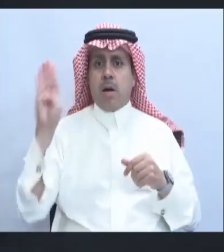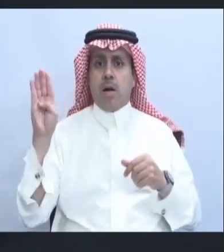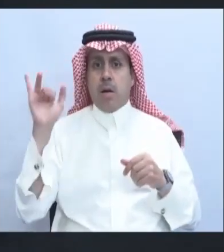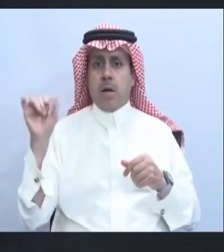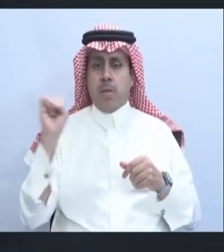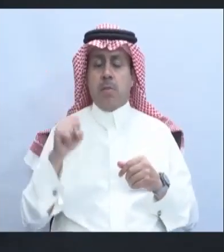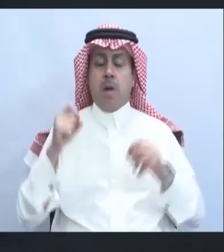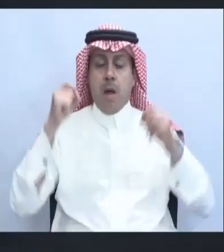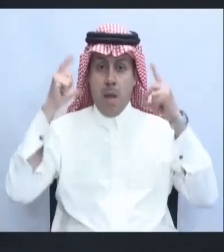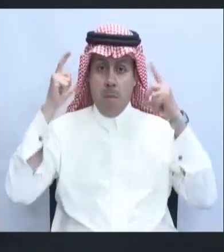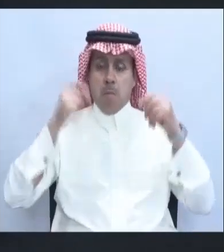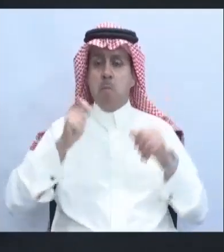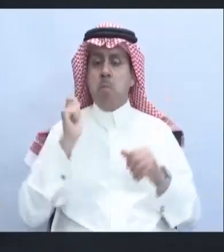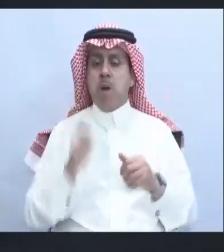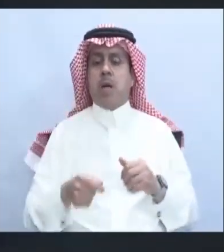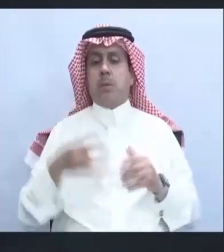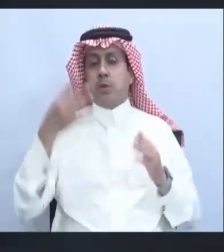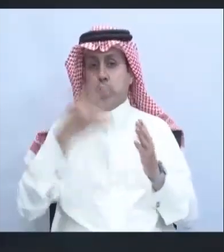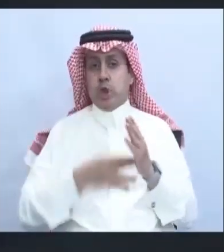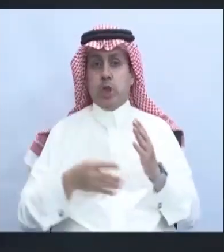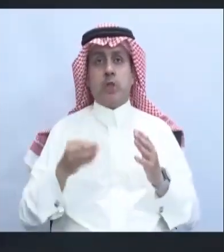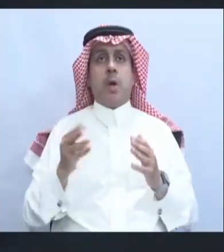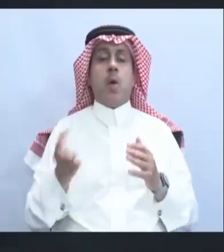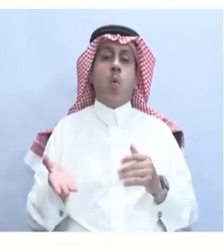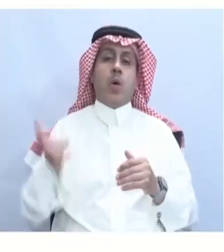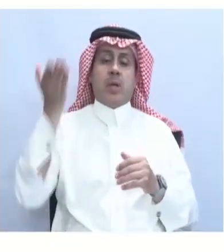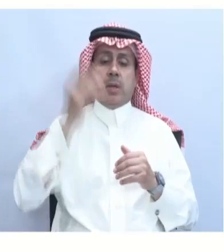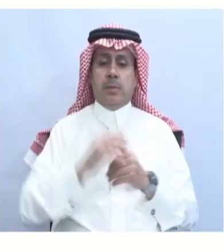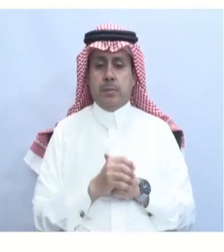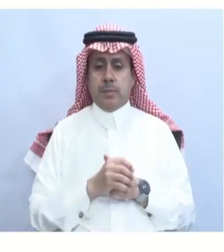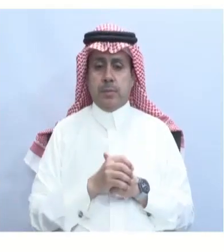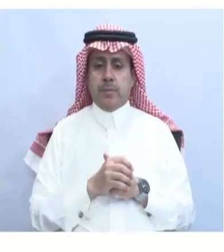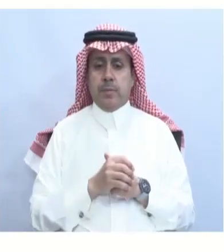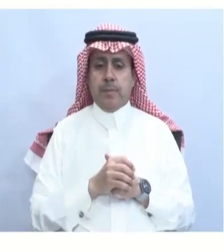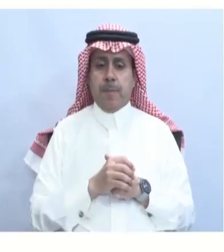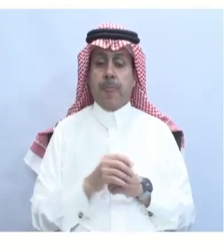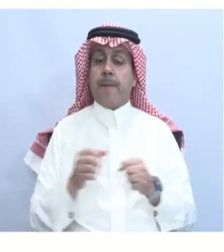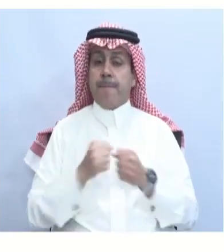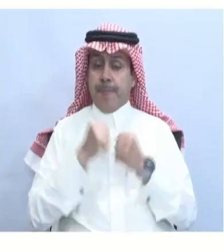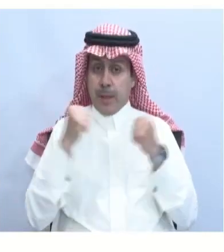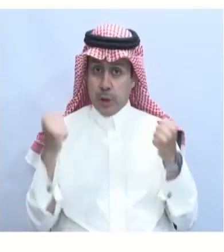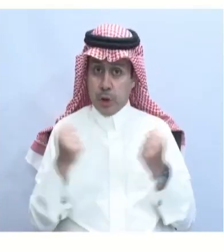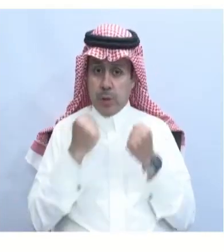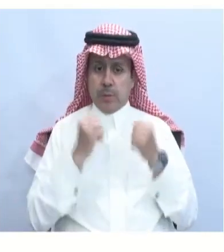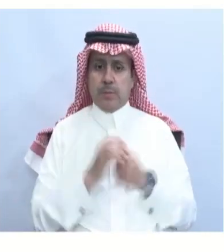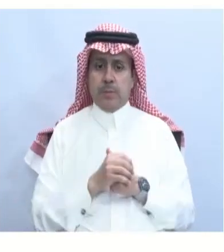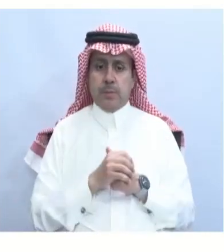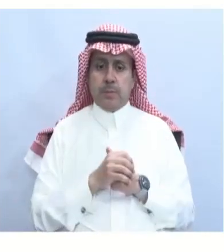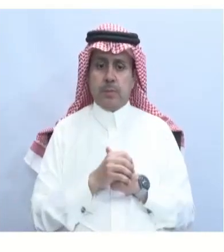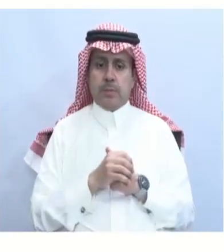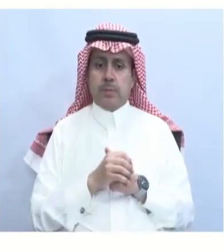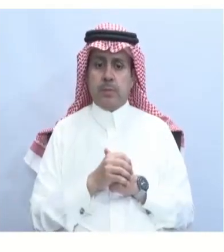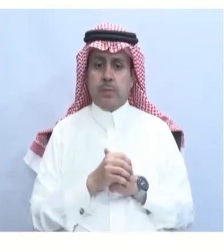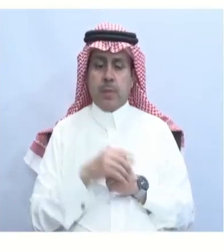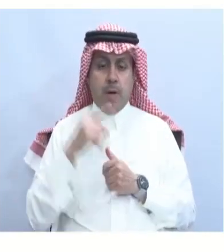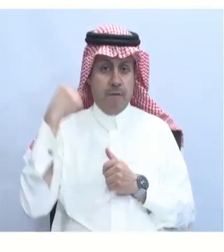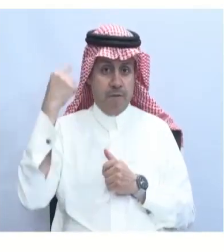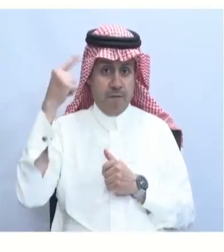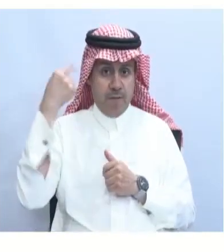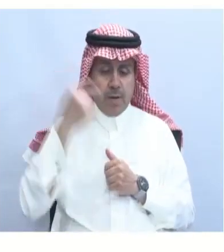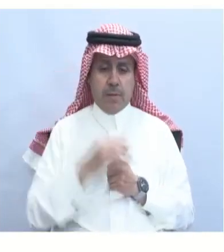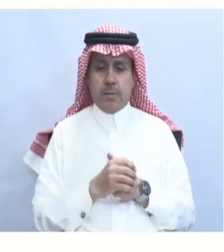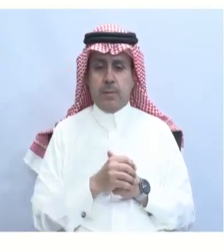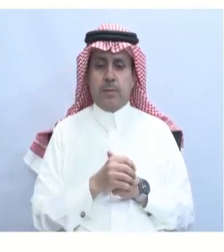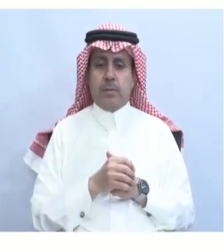وفي شريعته سبحانه وتعالى ناتي ايها الطلاب والطالبات واياكم الى هذا النشاط لنتا امل فيه